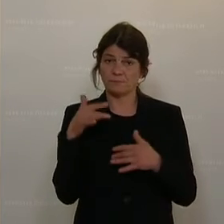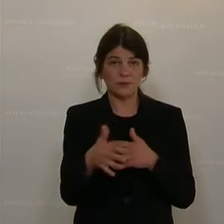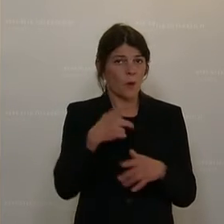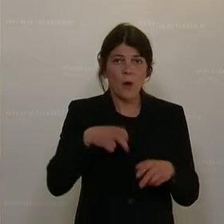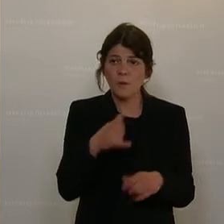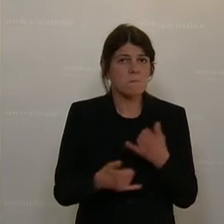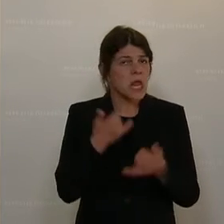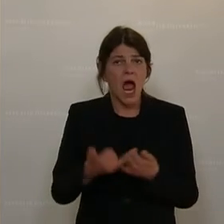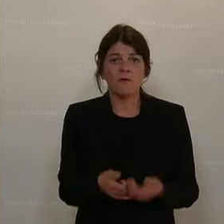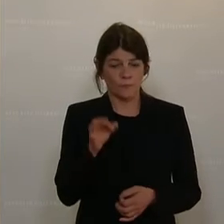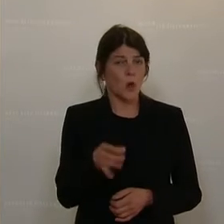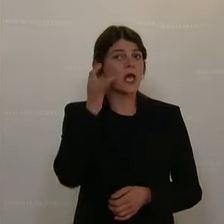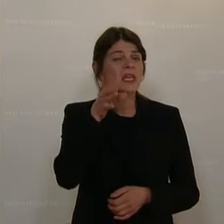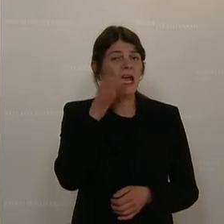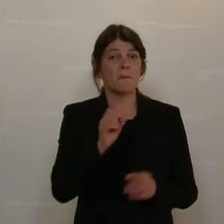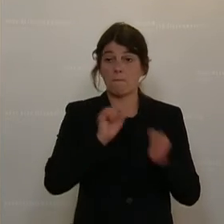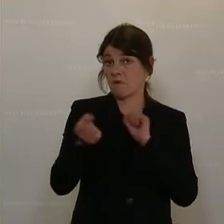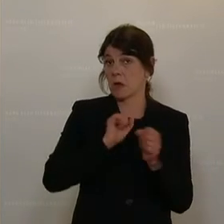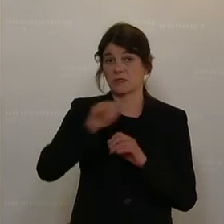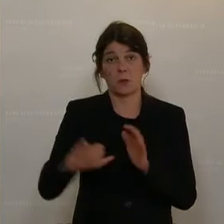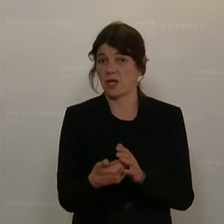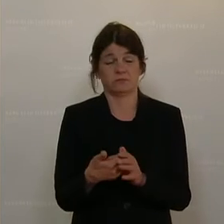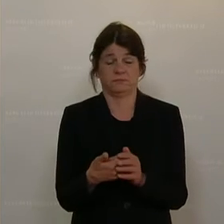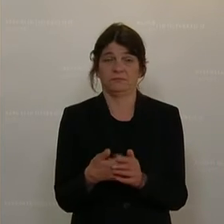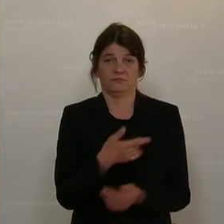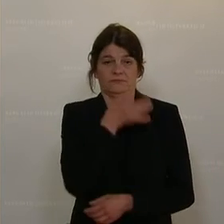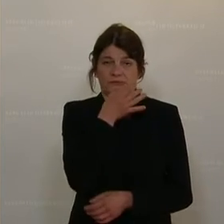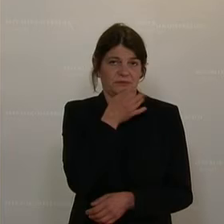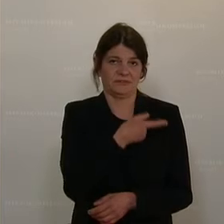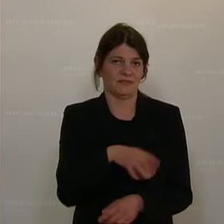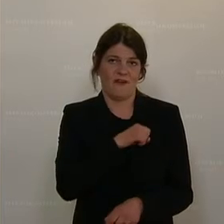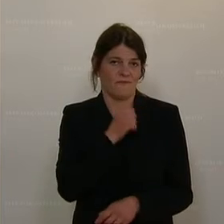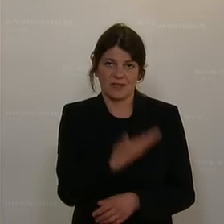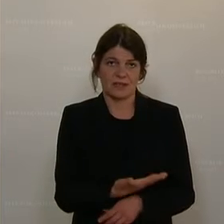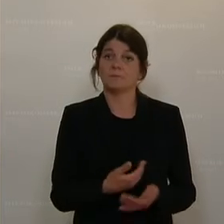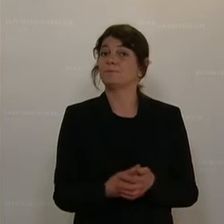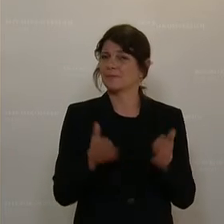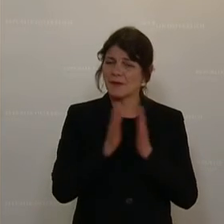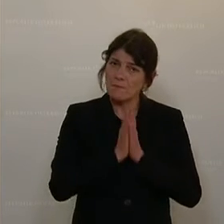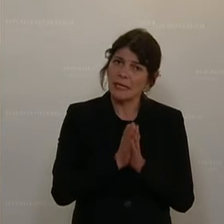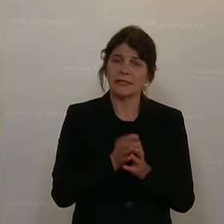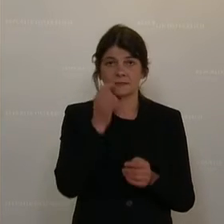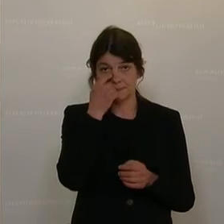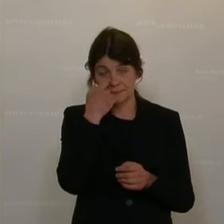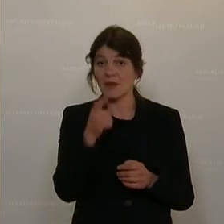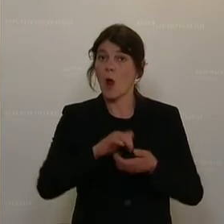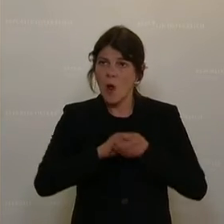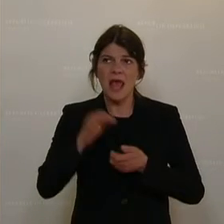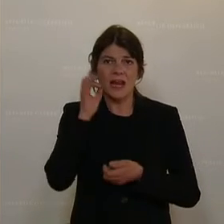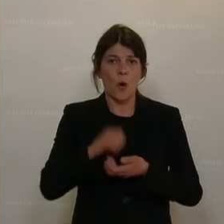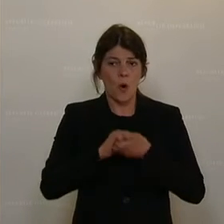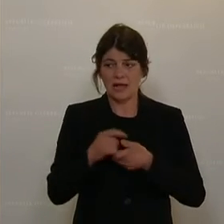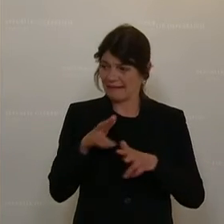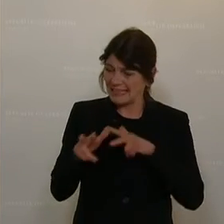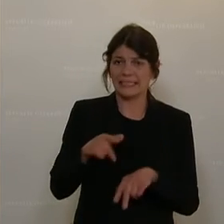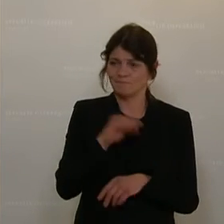Euro im Jahr für die täglichen Bewegungsprojekte nicht weit hüpfen werden. Leisten Sie daher bitte bei Ihren Kolleginnen und Kollegen